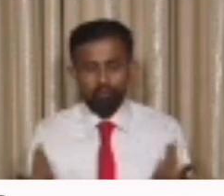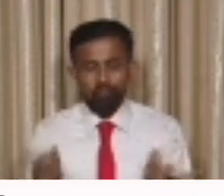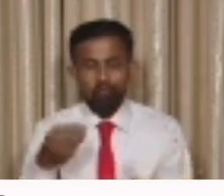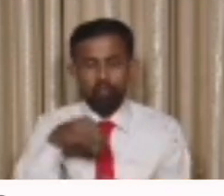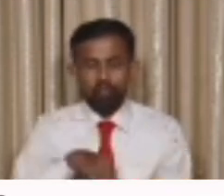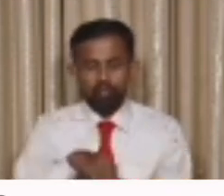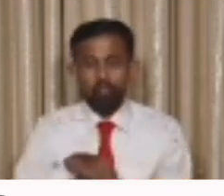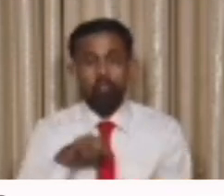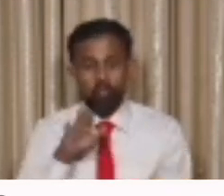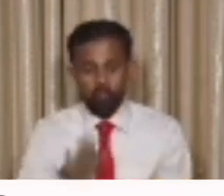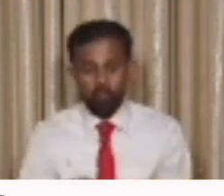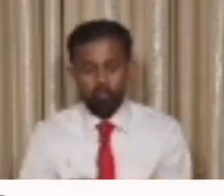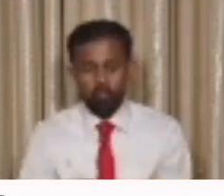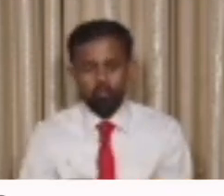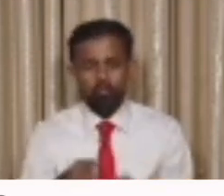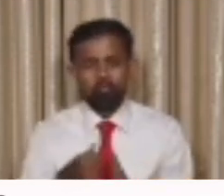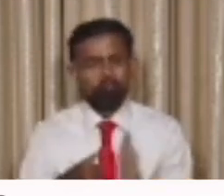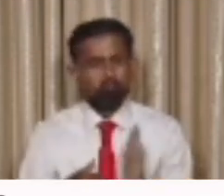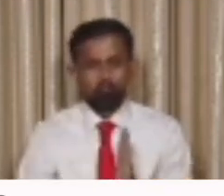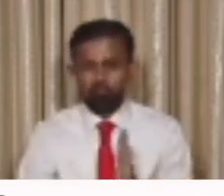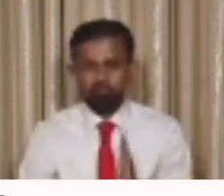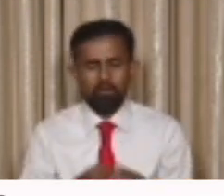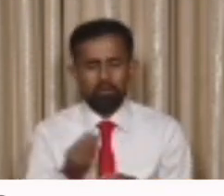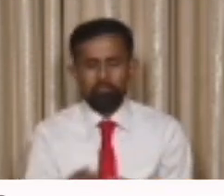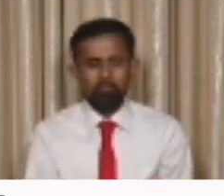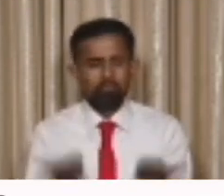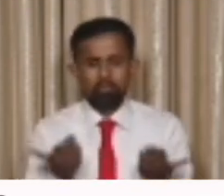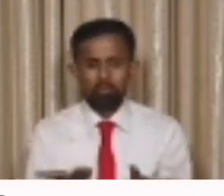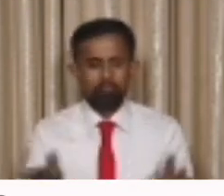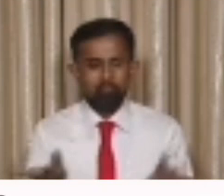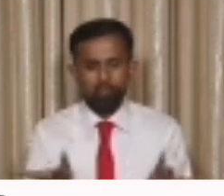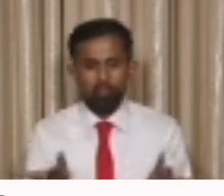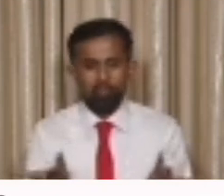වෙන්න වෙනවා, නැත්තම් මොන මොන පණක් ගෙනාවත් මේක ගොඩ දාන්න බැරි වෙන නිසා.